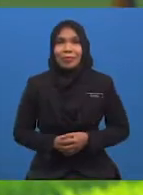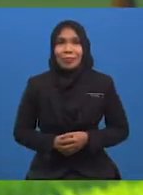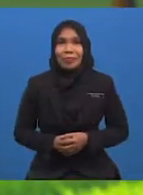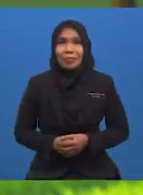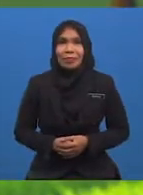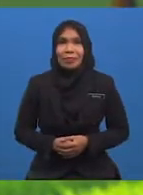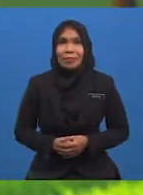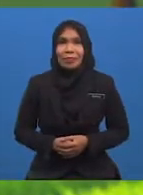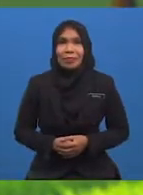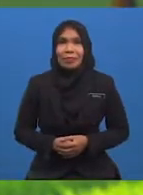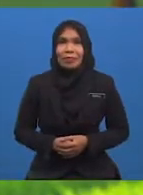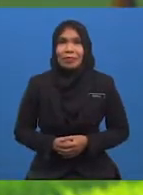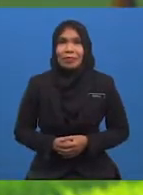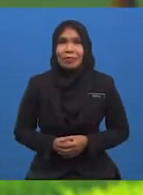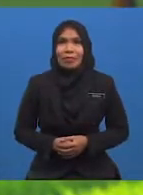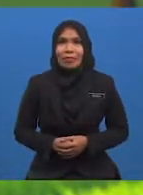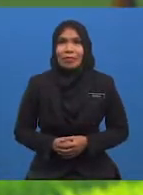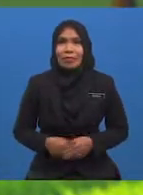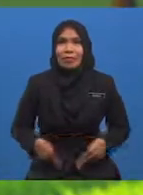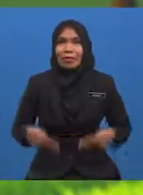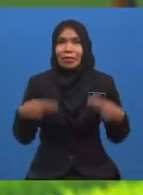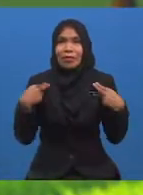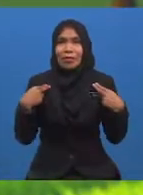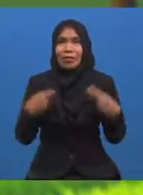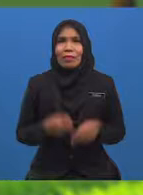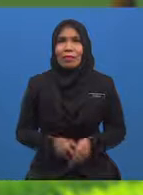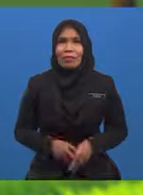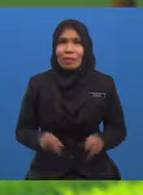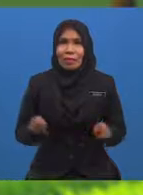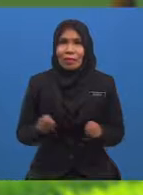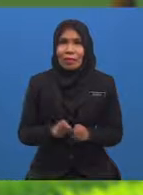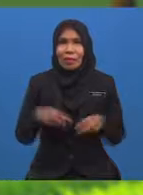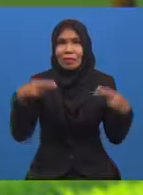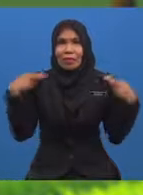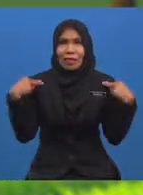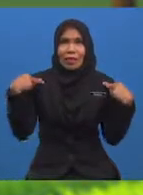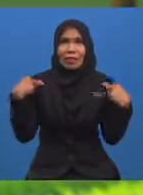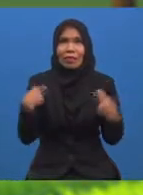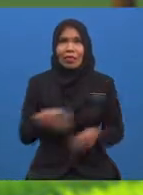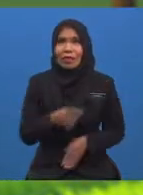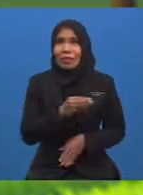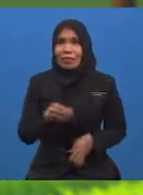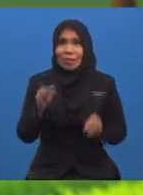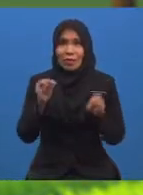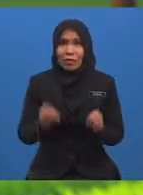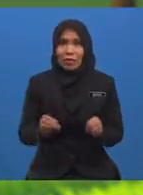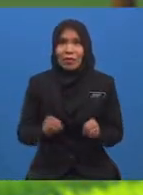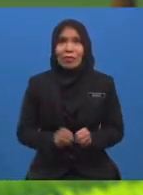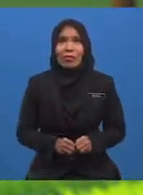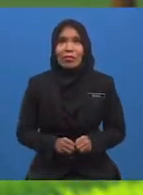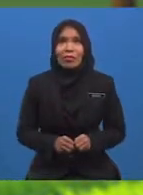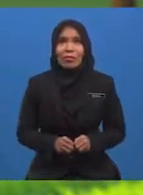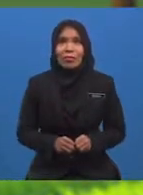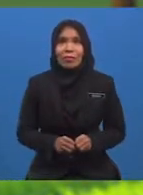Hidupan seperti haiwan dan manusia memerlukan suhu yang sesuai untuk mereka hidup